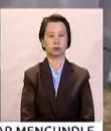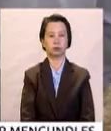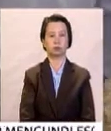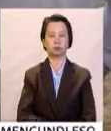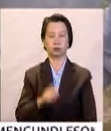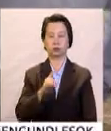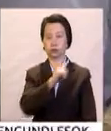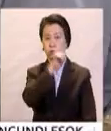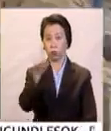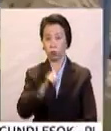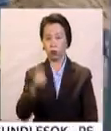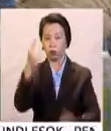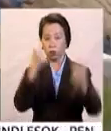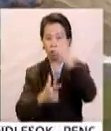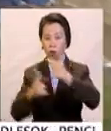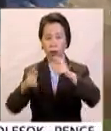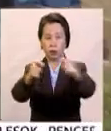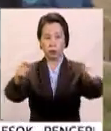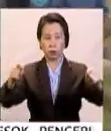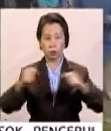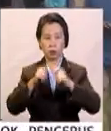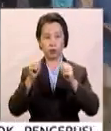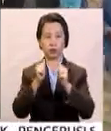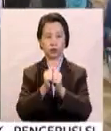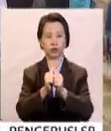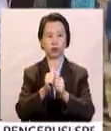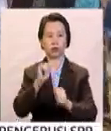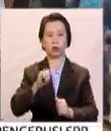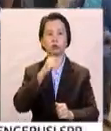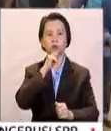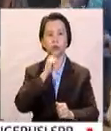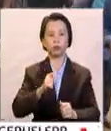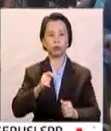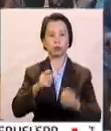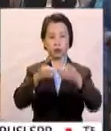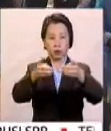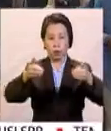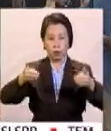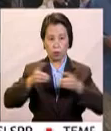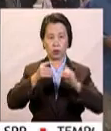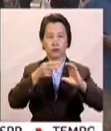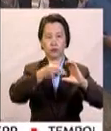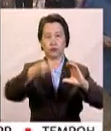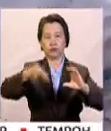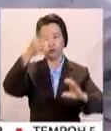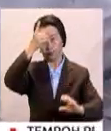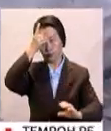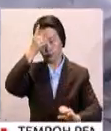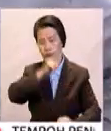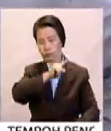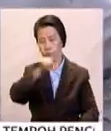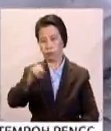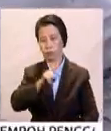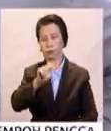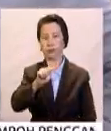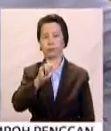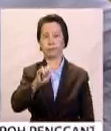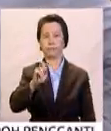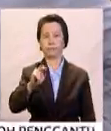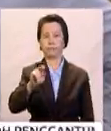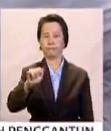Beliau melawat tapak projek berkenaan bersama Yang di-Pertua Majlis Daerah Cameron Highlands, Dato' Zainal Abidin Mat Amir.